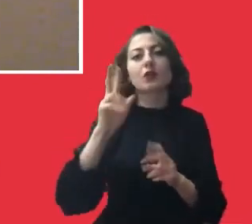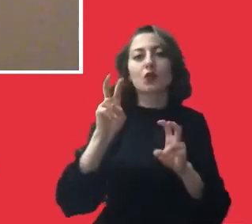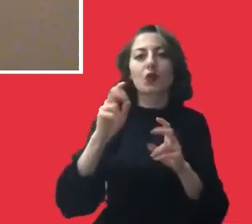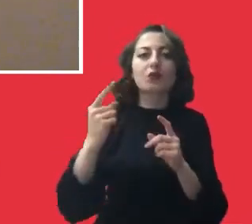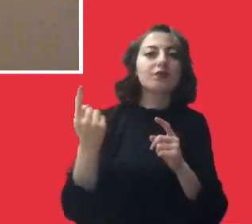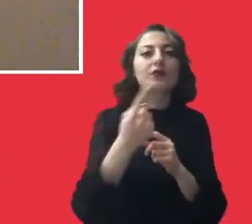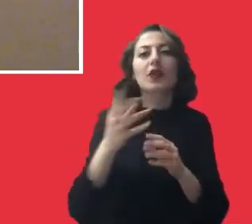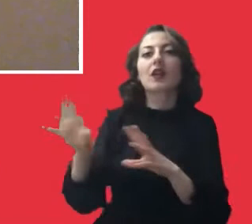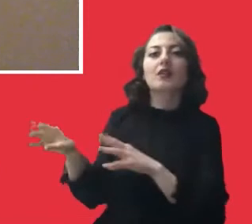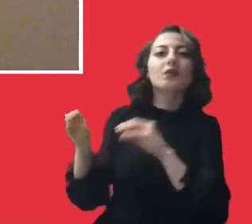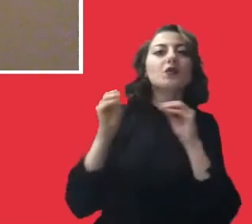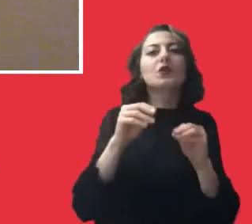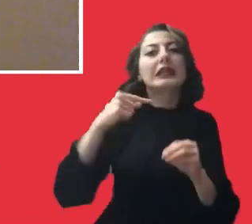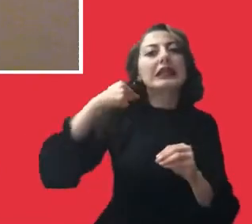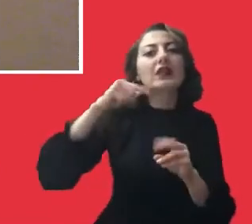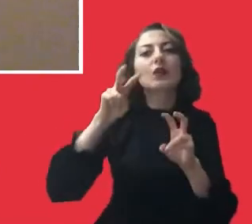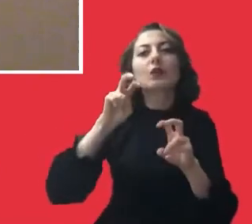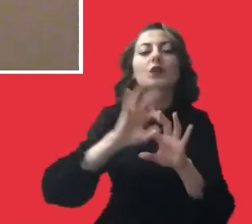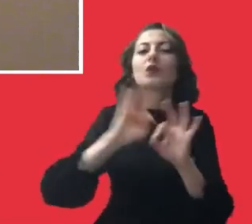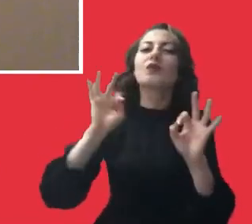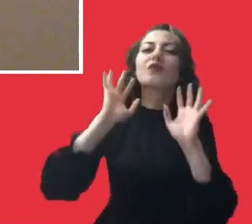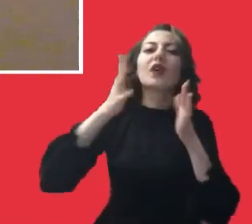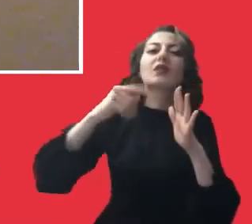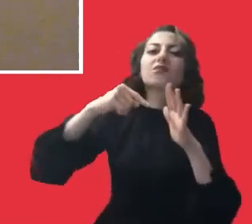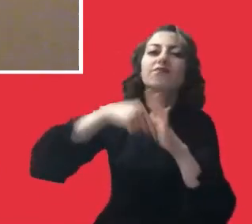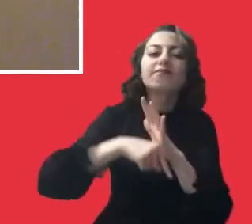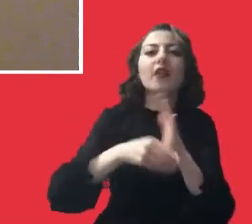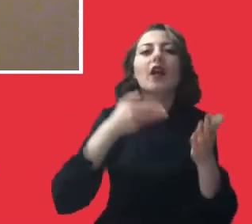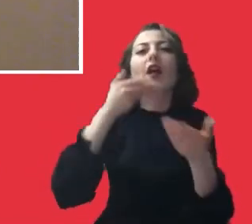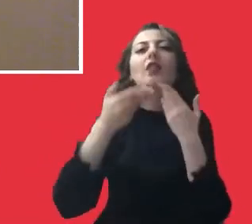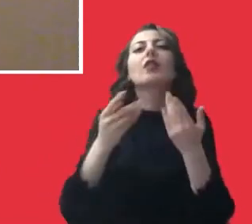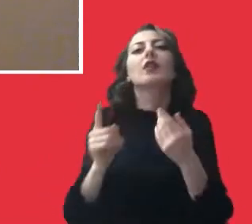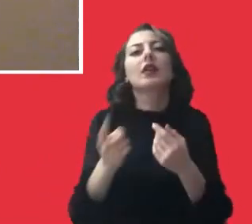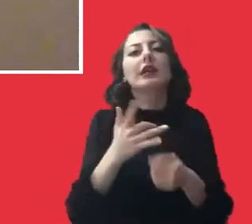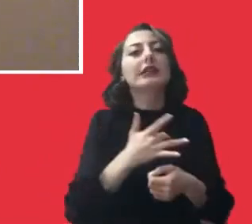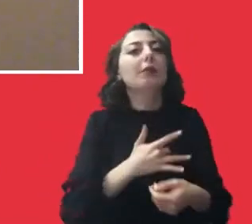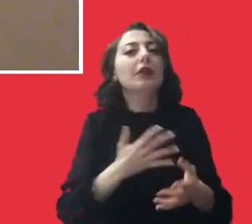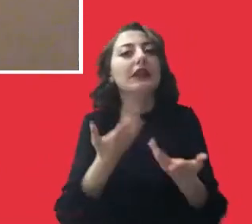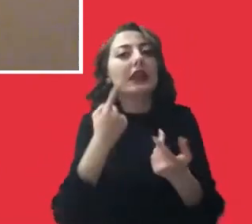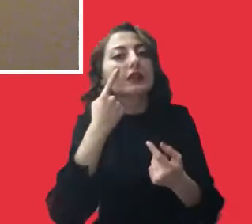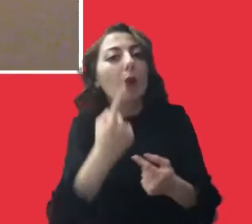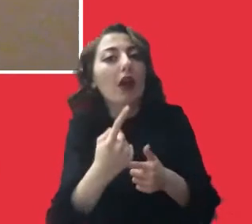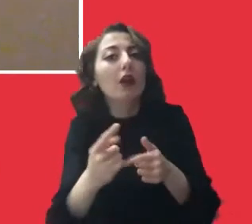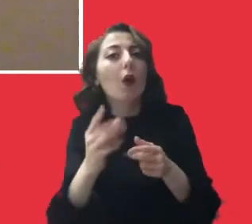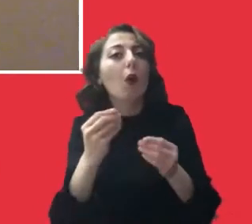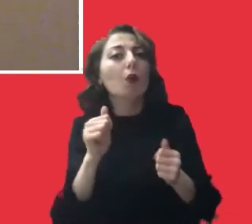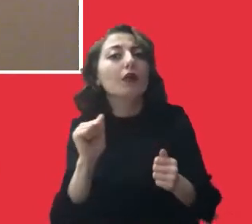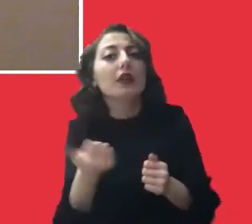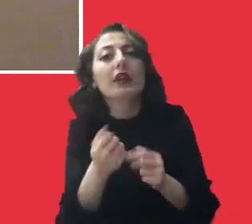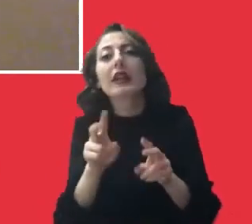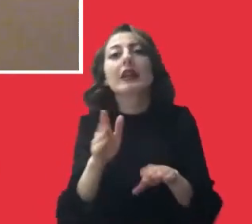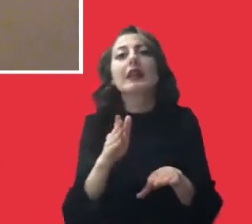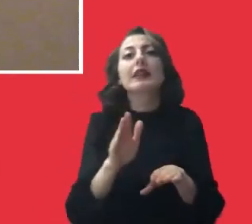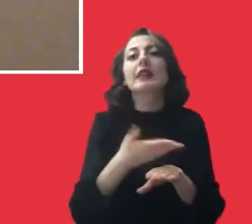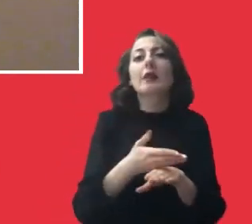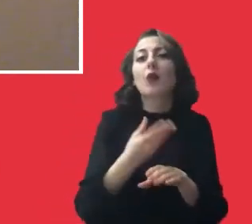problem mülteciler with Doğu, konusuna because pek today we değinemedik. have Özellikle discussed onların many topics, but not gönüllülüğe nasıl refugees and baktığı migration. And ve I bu was going neden to ask how they önemli bir